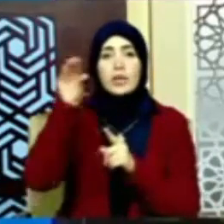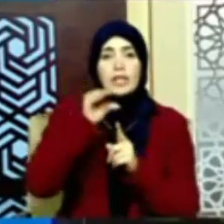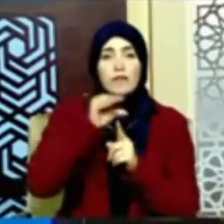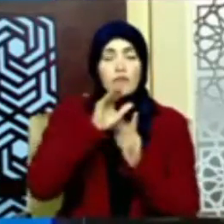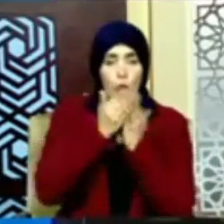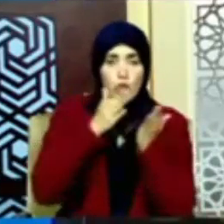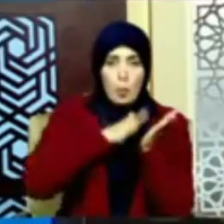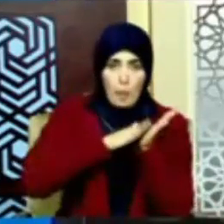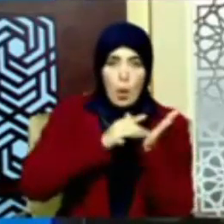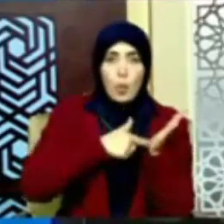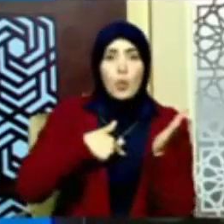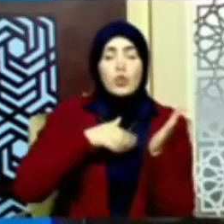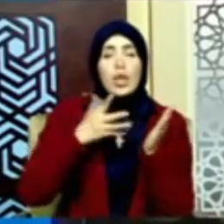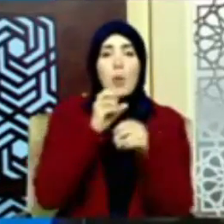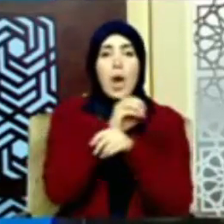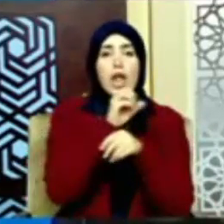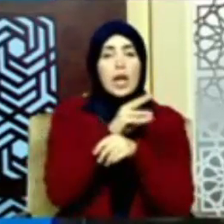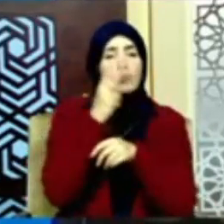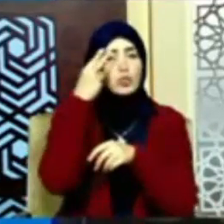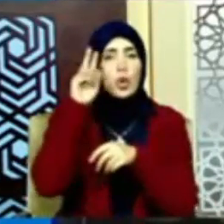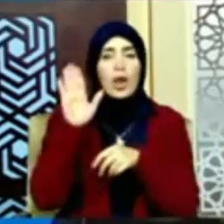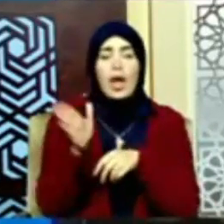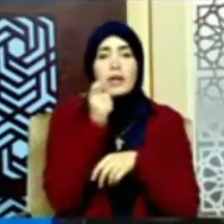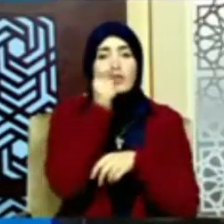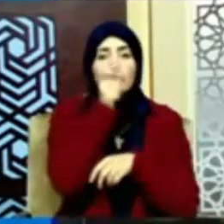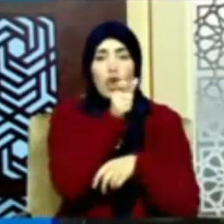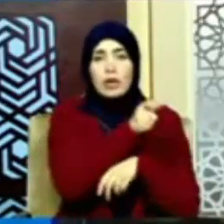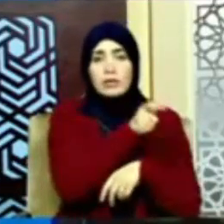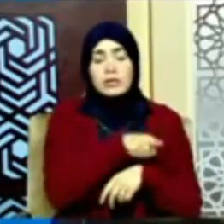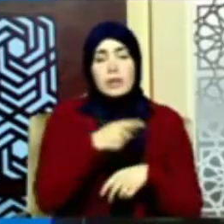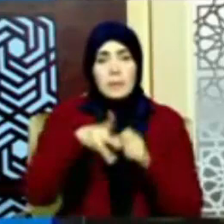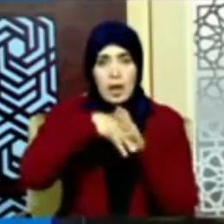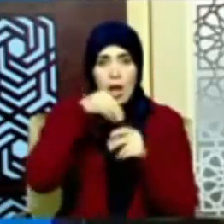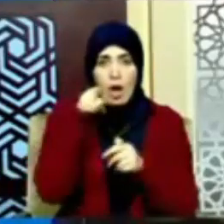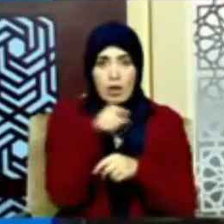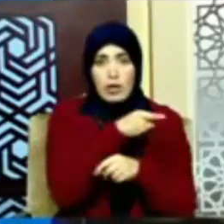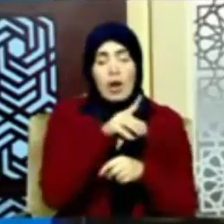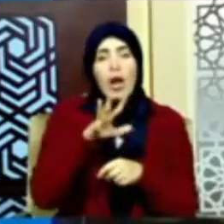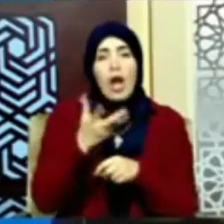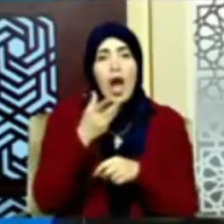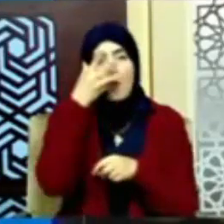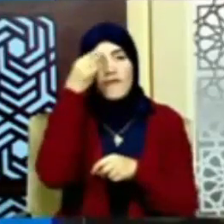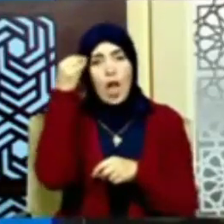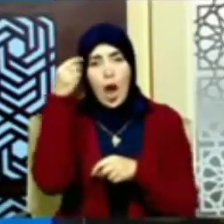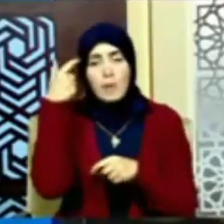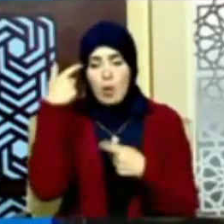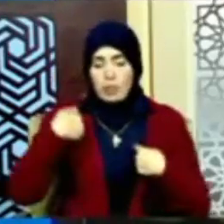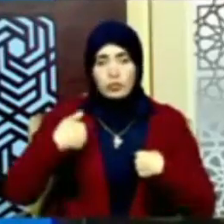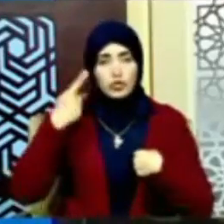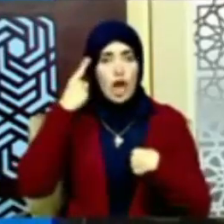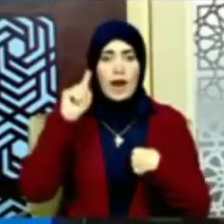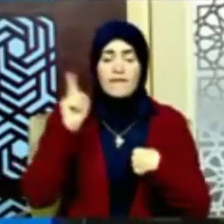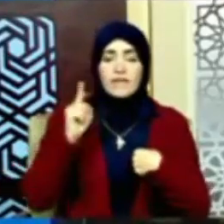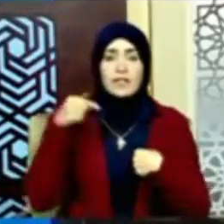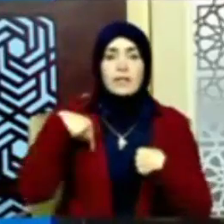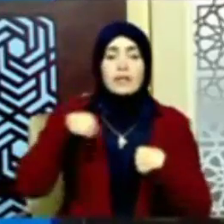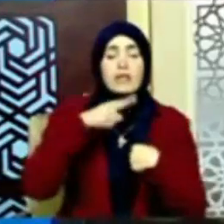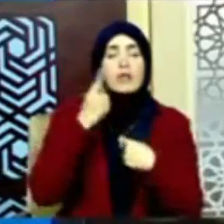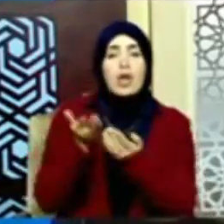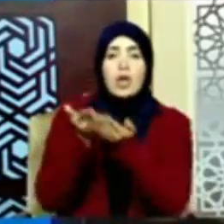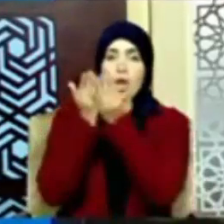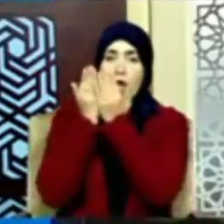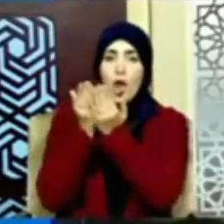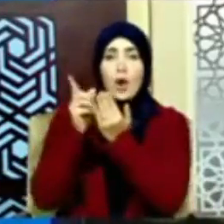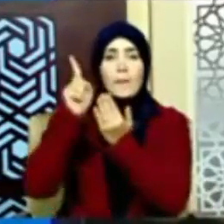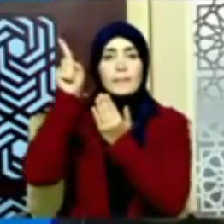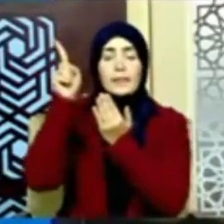كتبك، أو علمته أحدا من خلقك، أو استأثرت به في علم الغيب